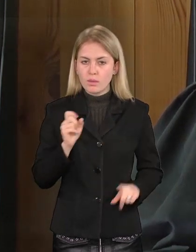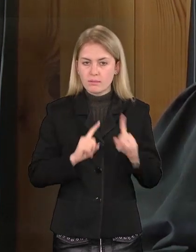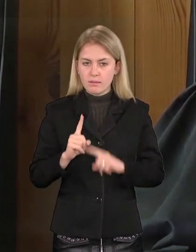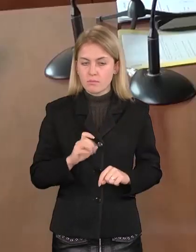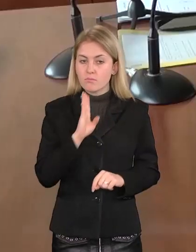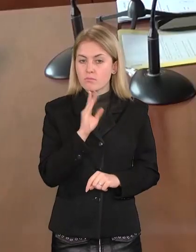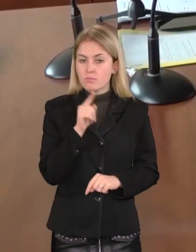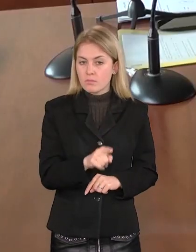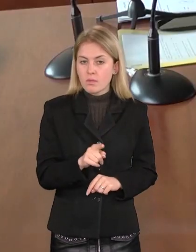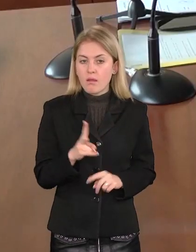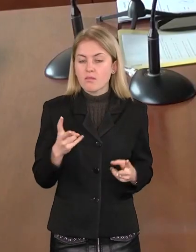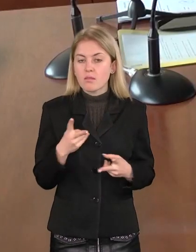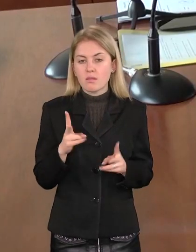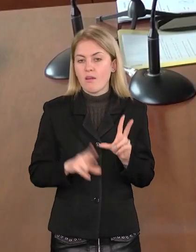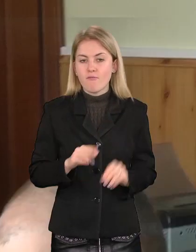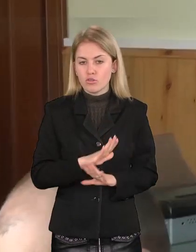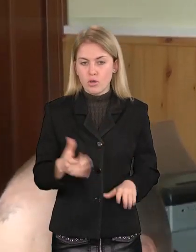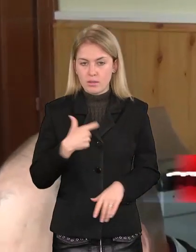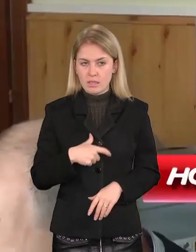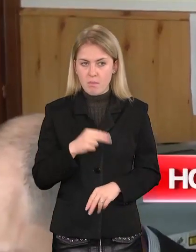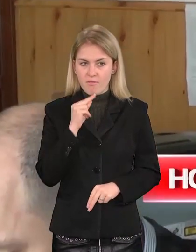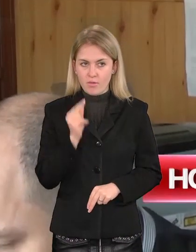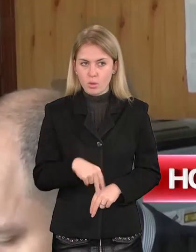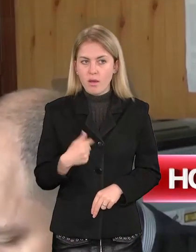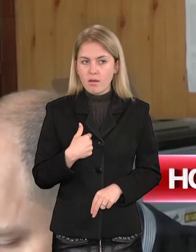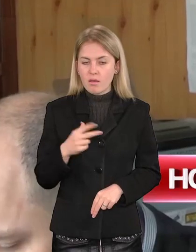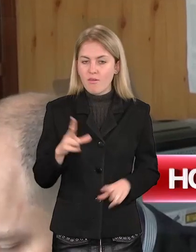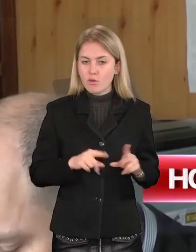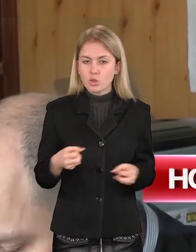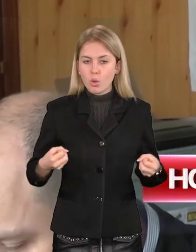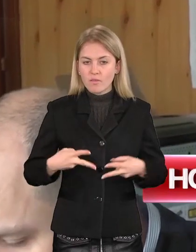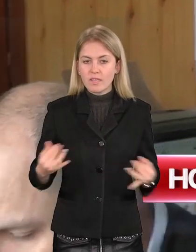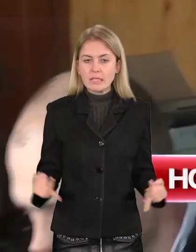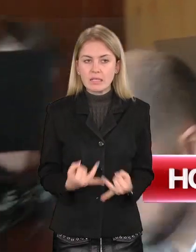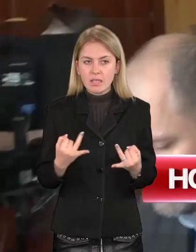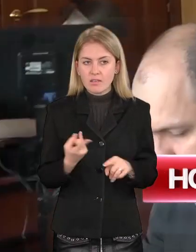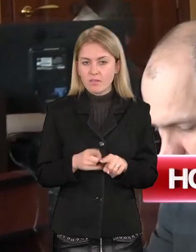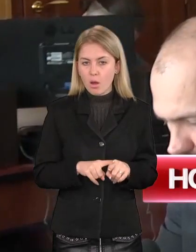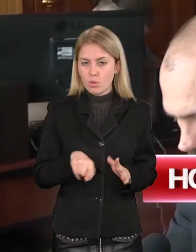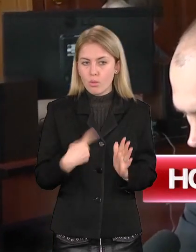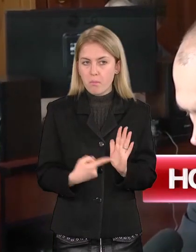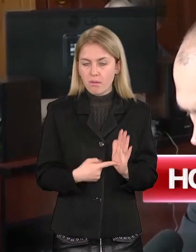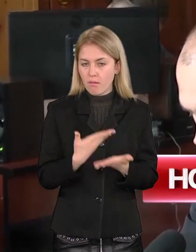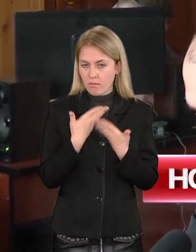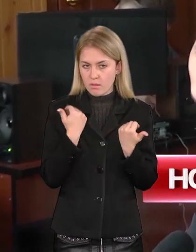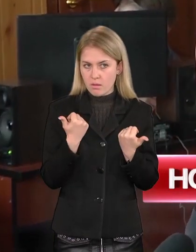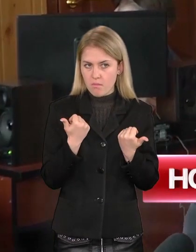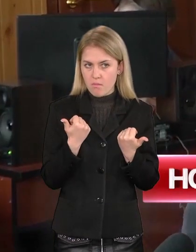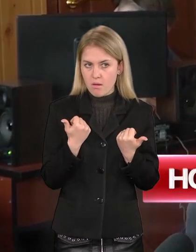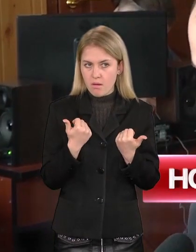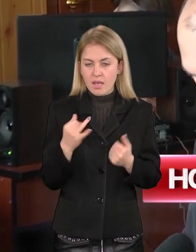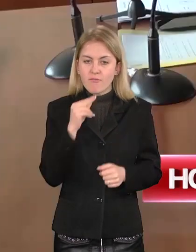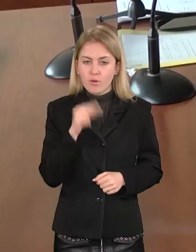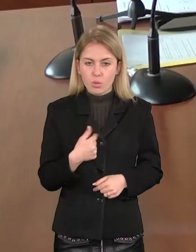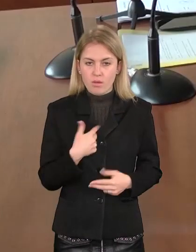пані Світлана не вважає себе винною. Я вважаю, що конфлікту інтересів в даному питанні немає, винна я себе не